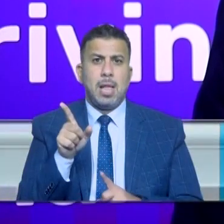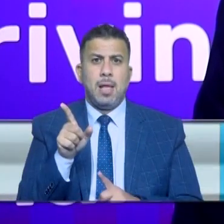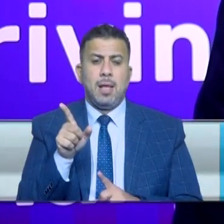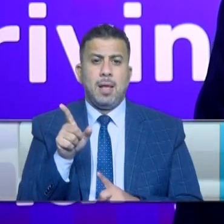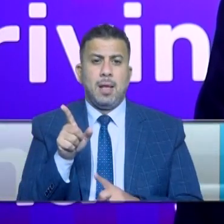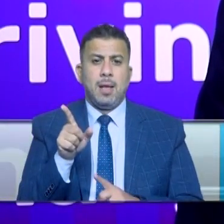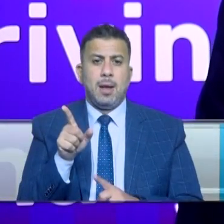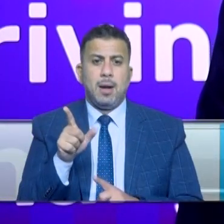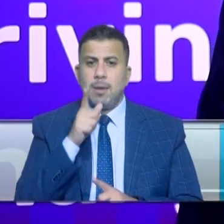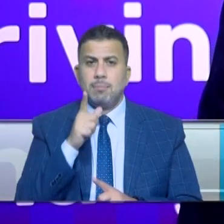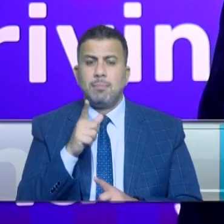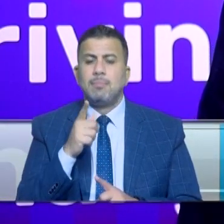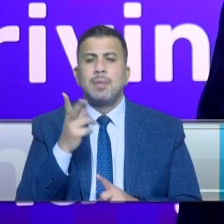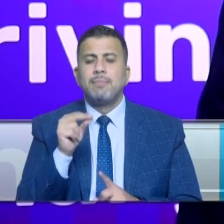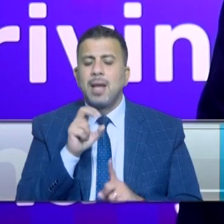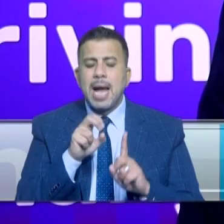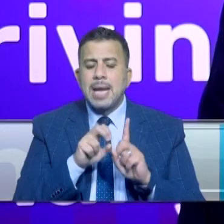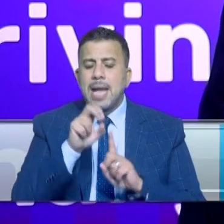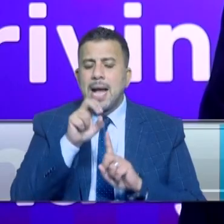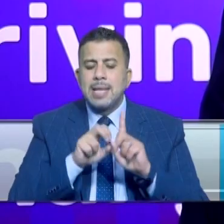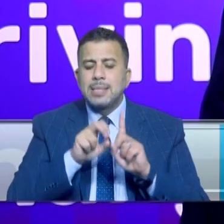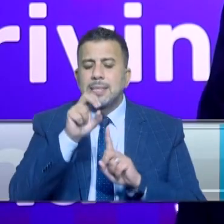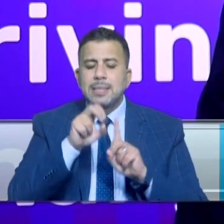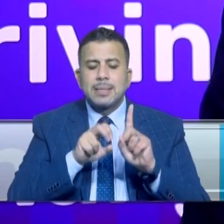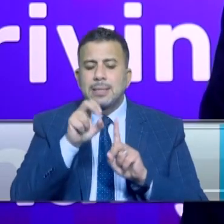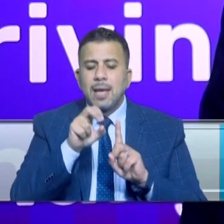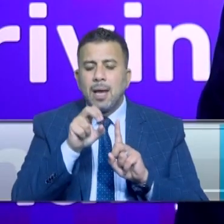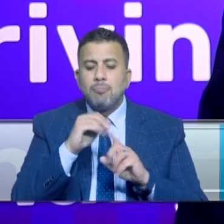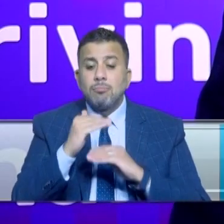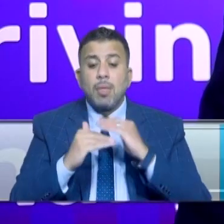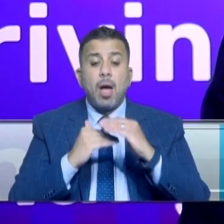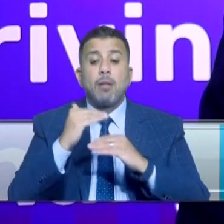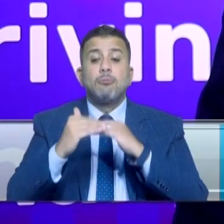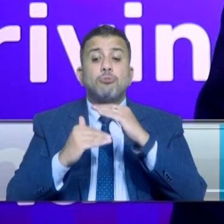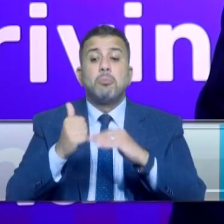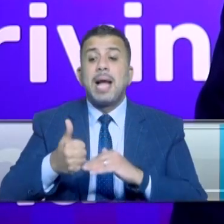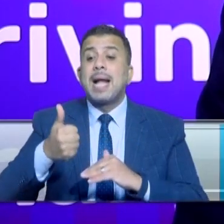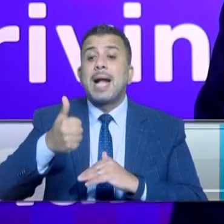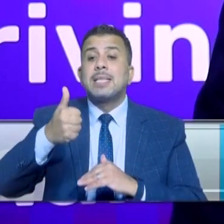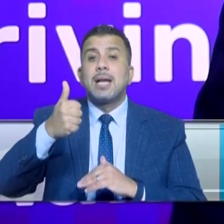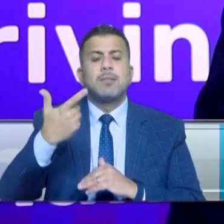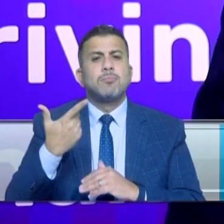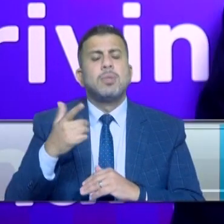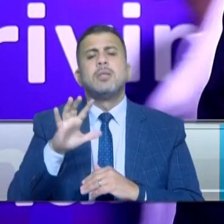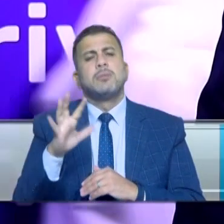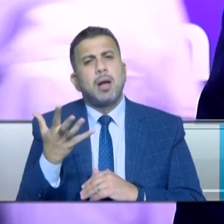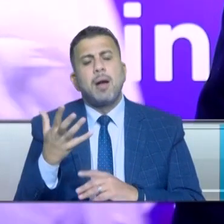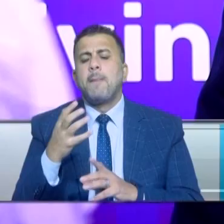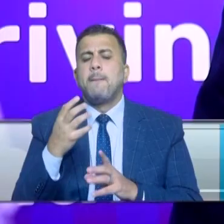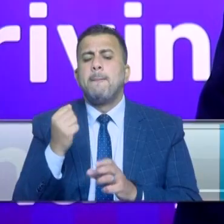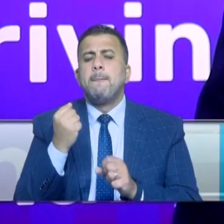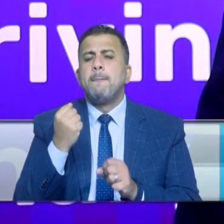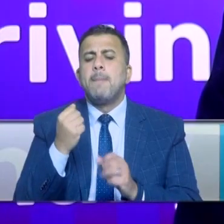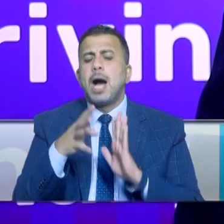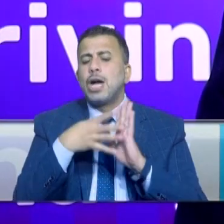الاهميه بتقيس بشكل كبير جدا مستوى التقدم في الانجازات المحرزه سواء في مجالات